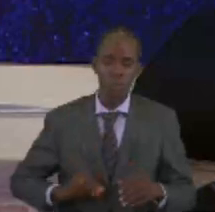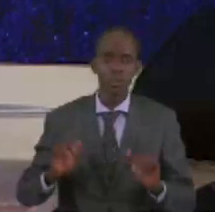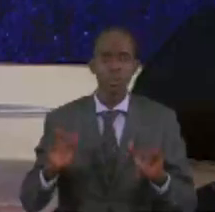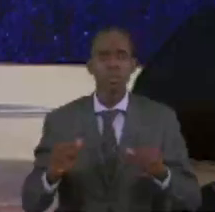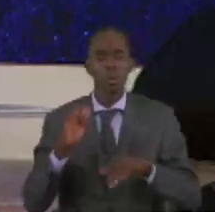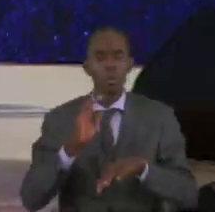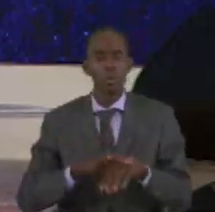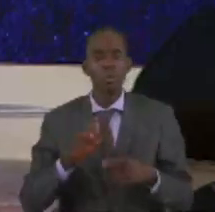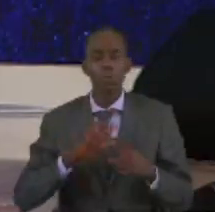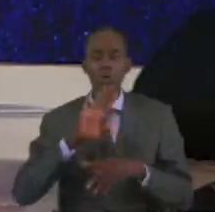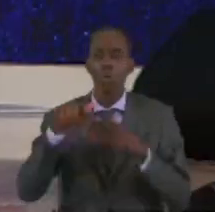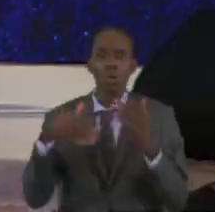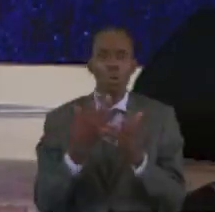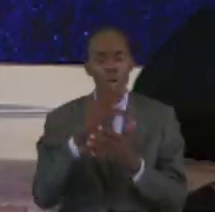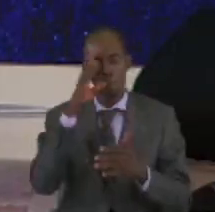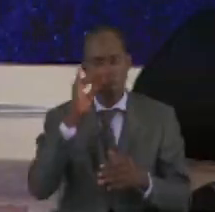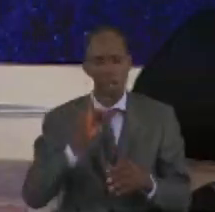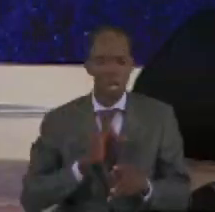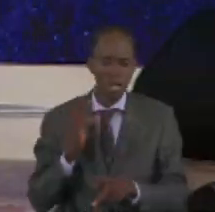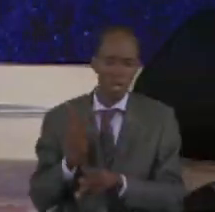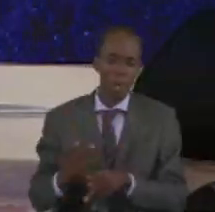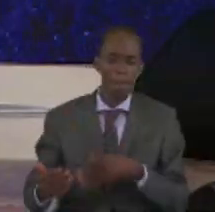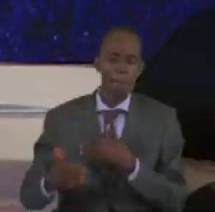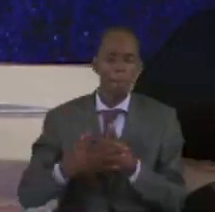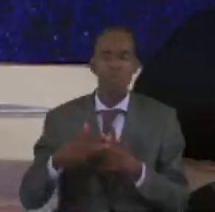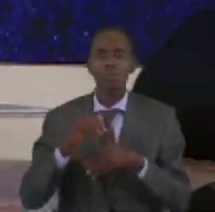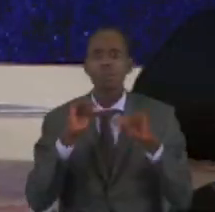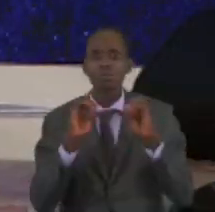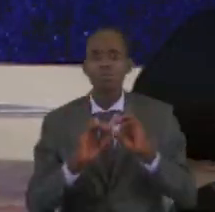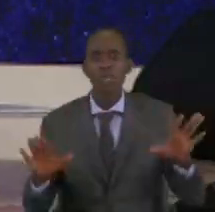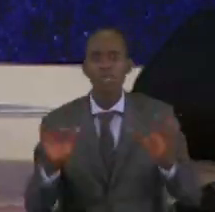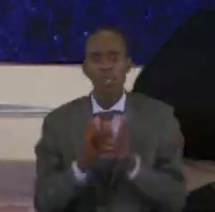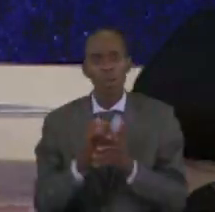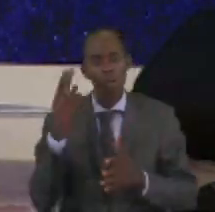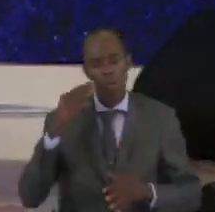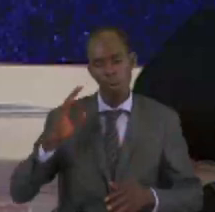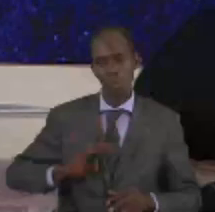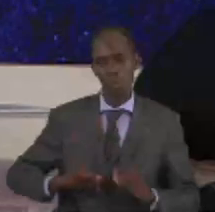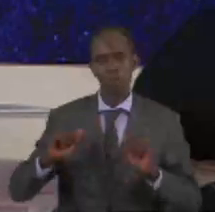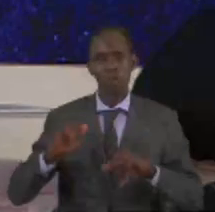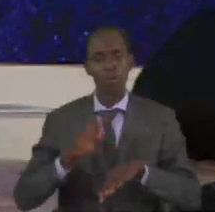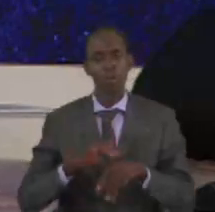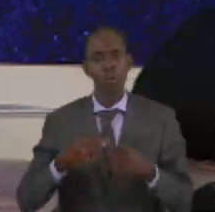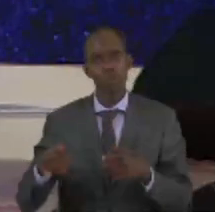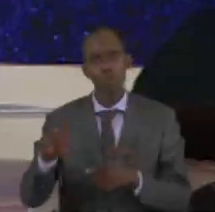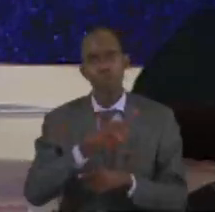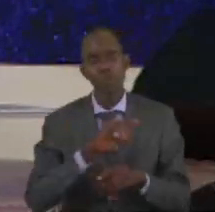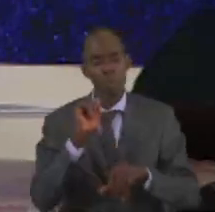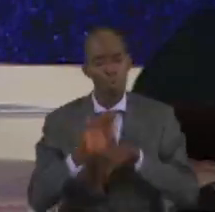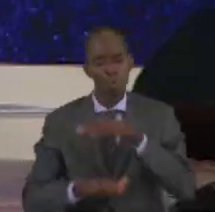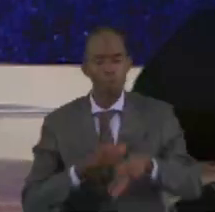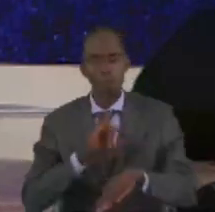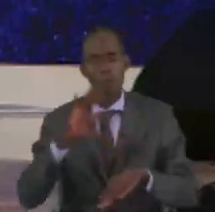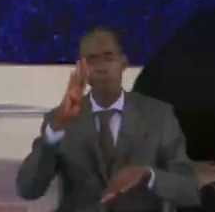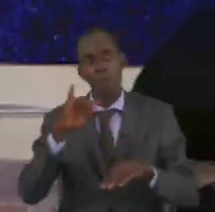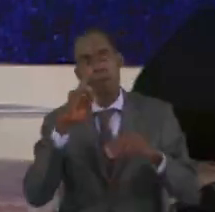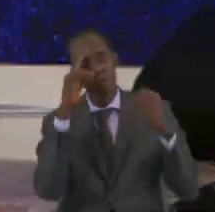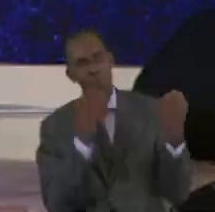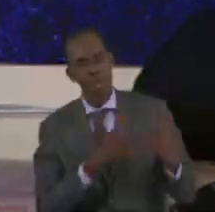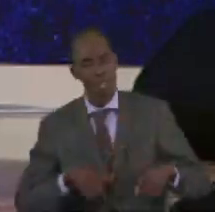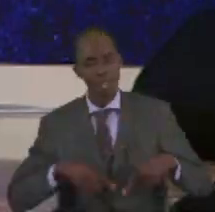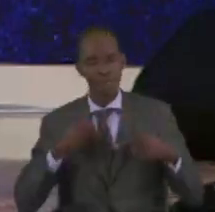Cela est profitable à tout homme. Et vous savez que je n'ai rien caché de ce qui vous